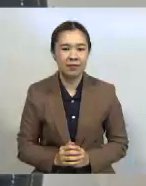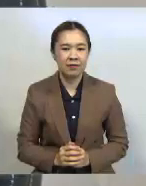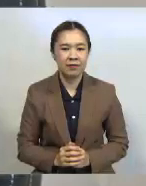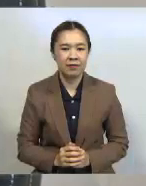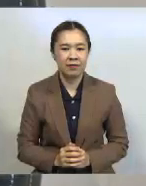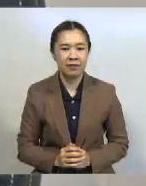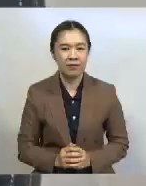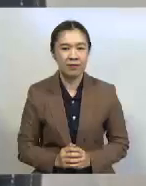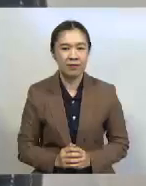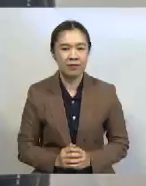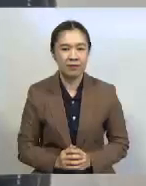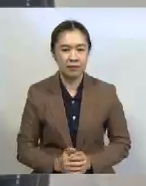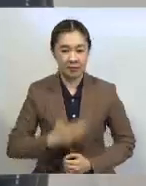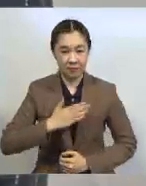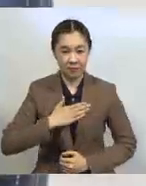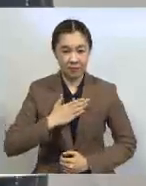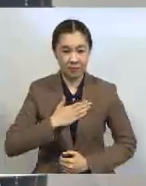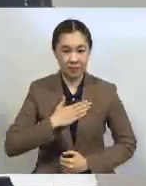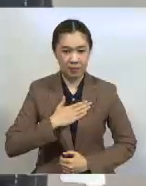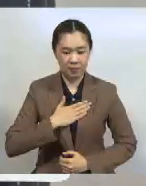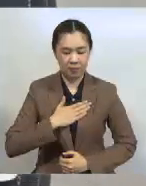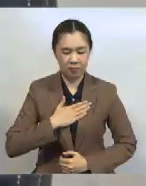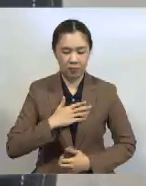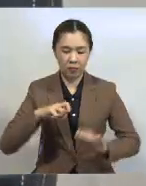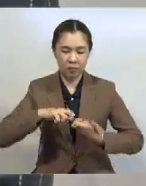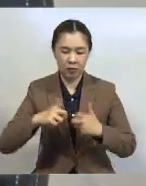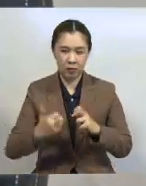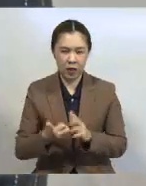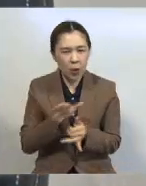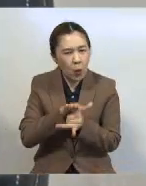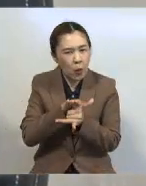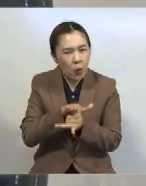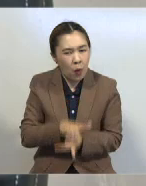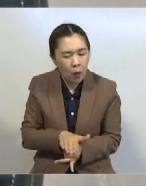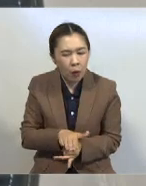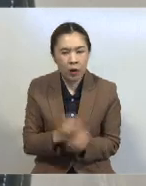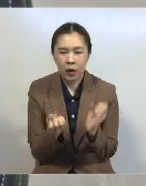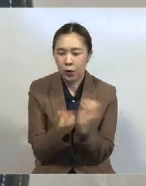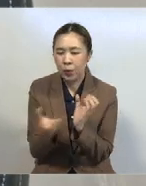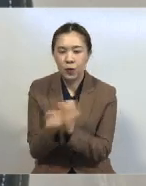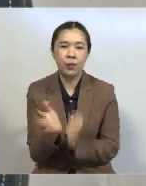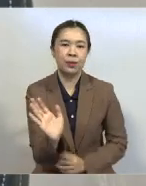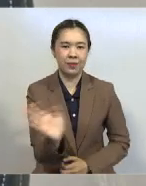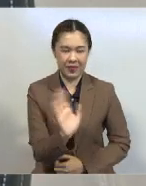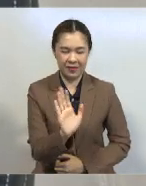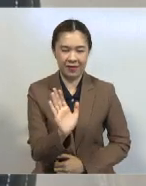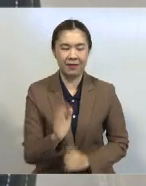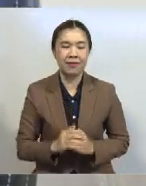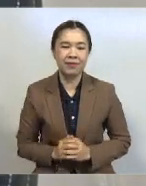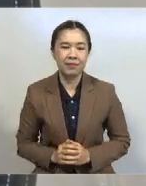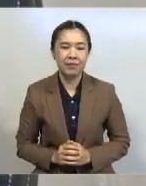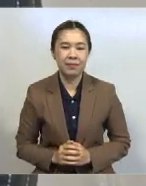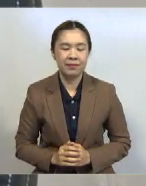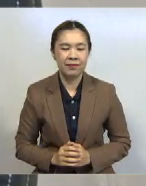ครับในส่วนตัวผมนะครับไม่ได้รับแรงกดดันอะไรทั้งสิ้นนะครับจากคดีที่เกิดขึ้นนะครับแล้วก็ผ